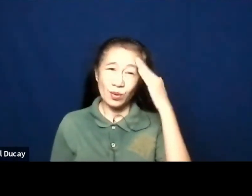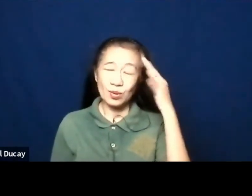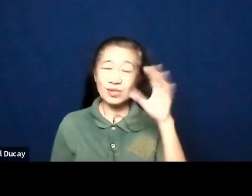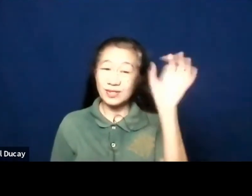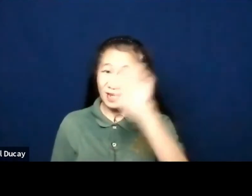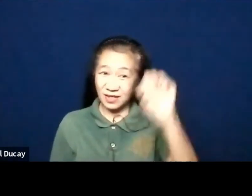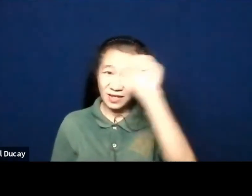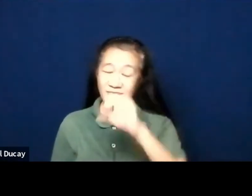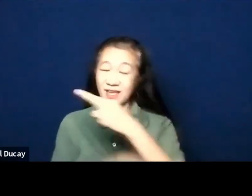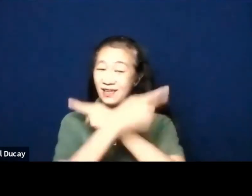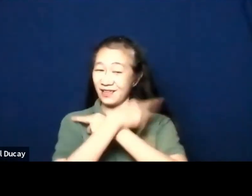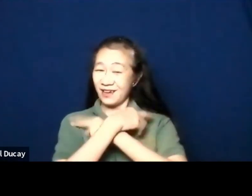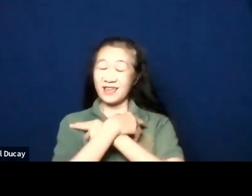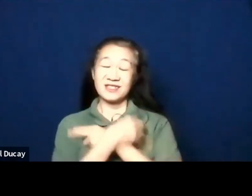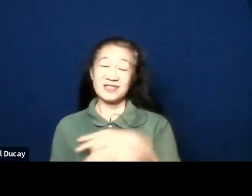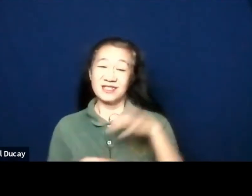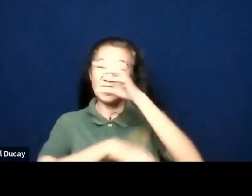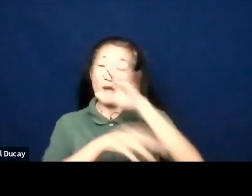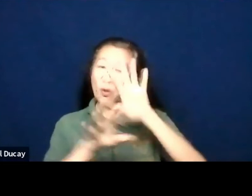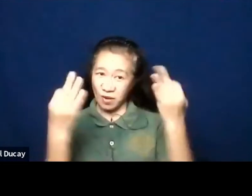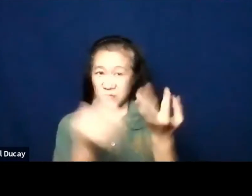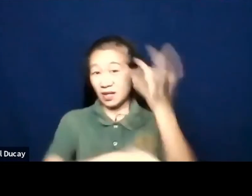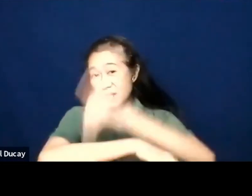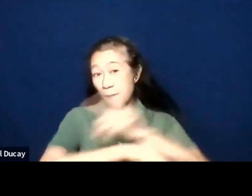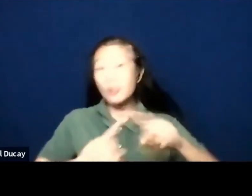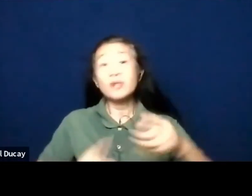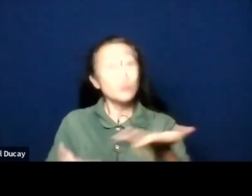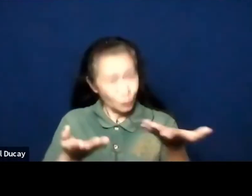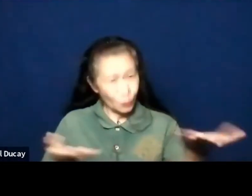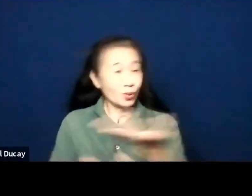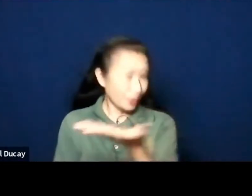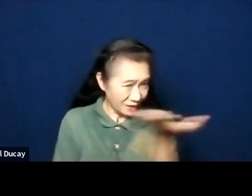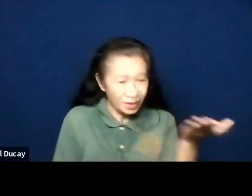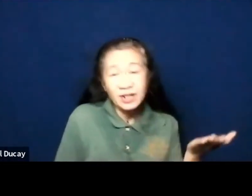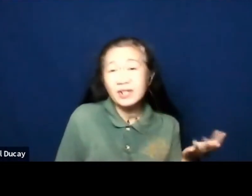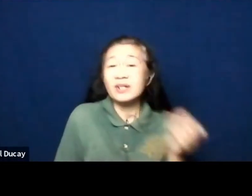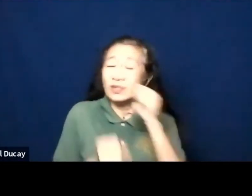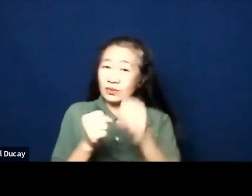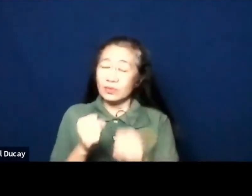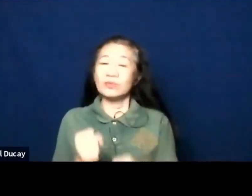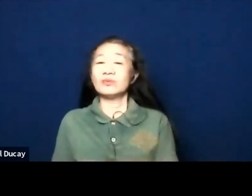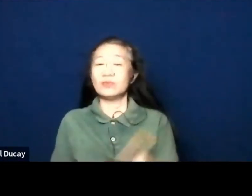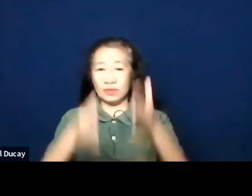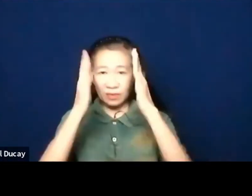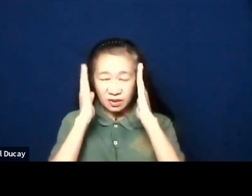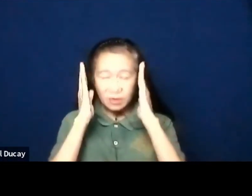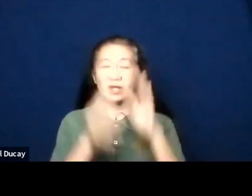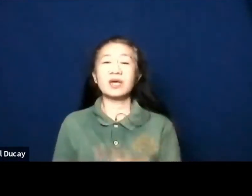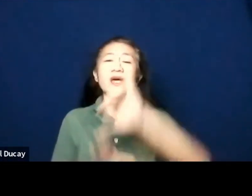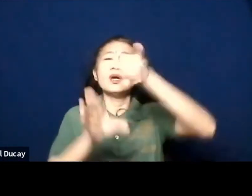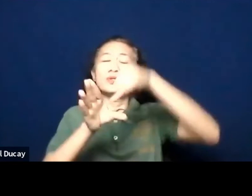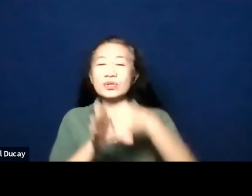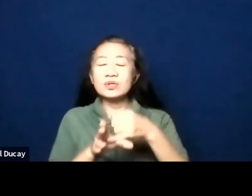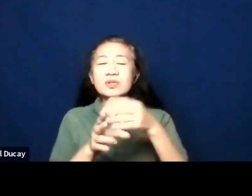supposedly rest day, family day, pero nandito kayo para makinig at lumahok sa ating